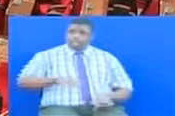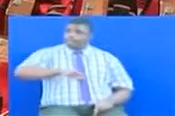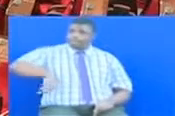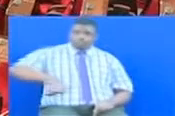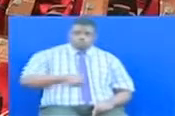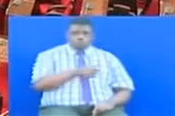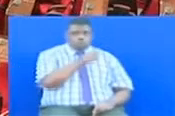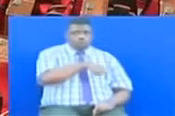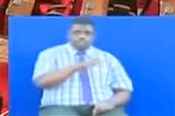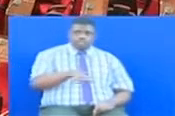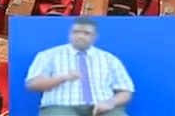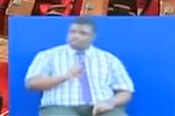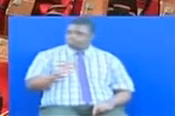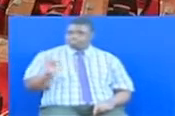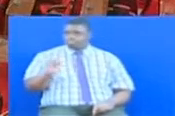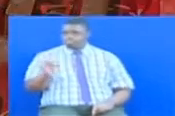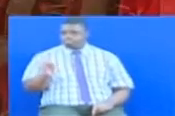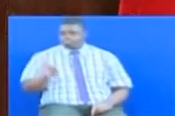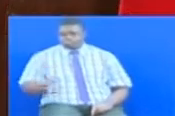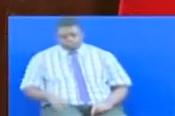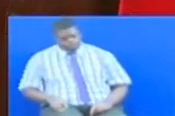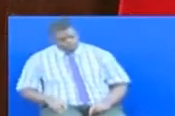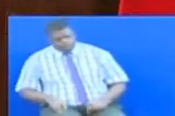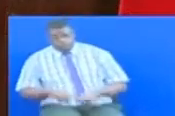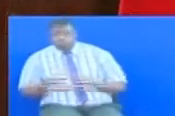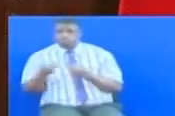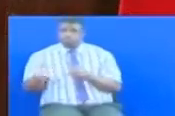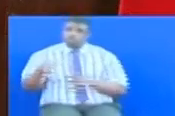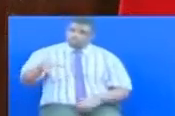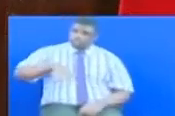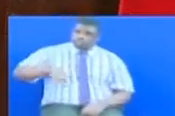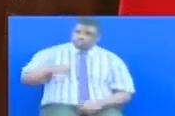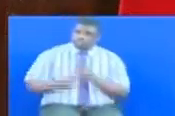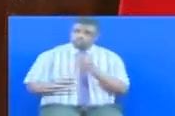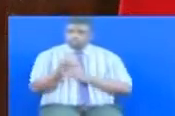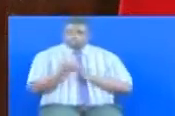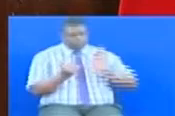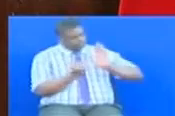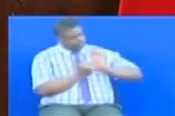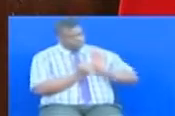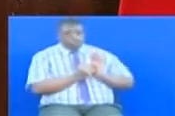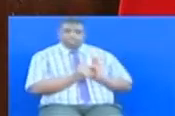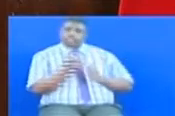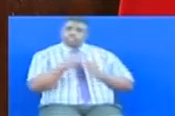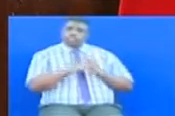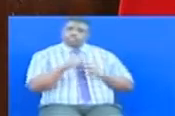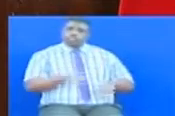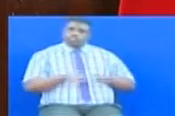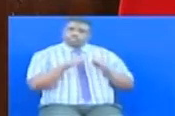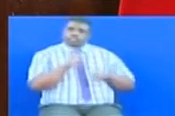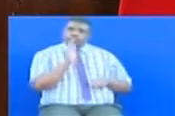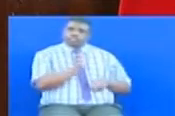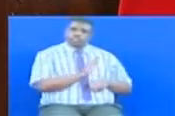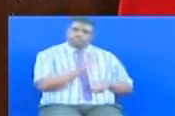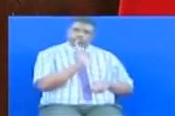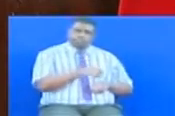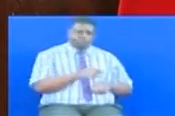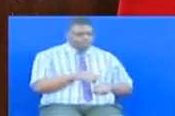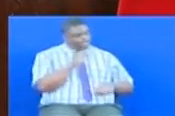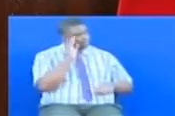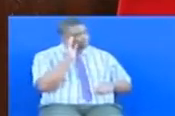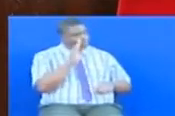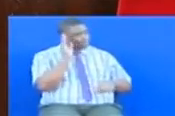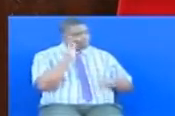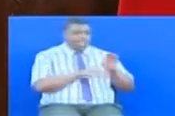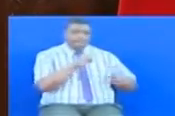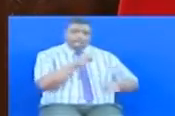Hapana, hakuna kitu kama hicho. Kwa hiyo utoaji wa ardhi unatolewa kwa mujibu wa sheria, na katika umiliki wake kuna umiliki wa kimila, kuna huo umiliki